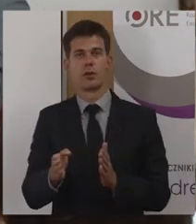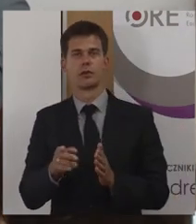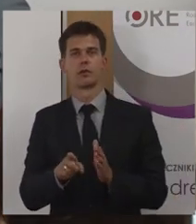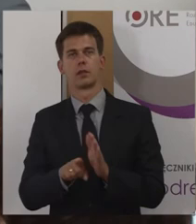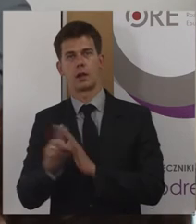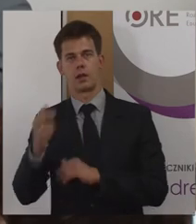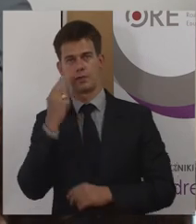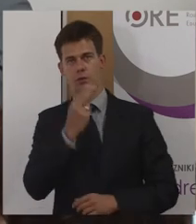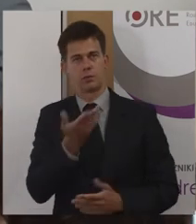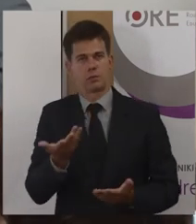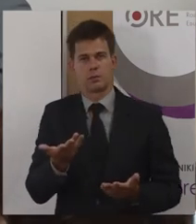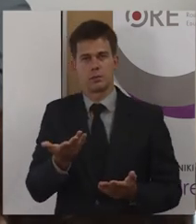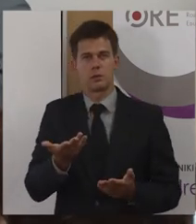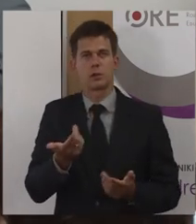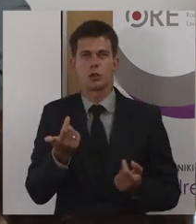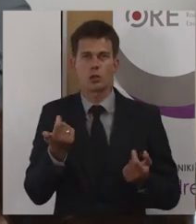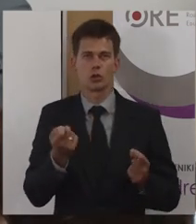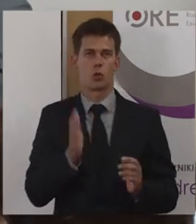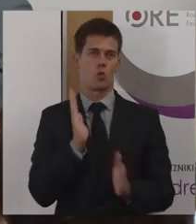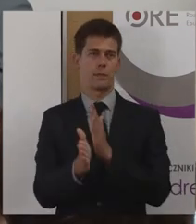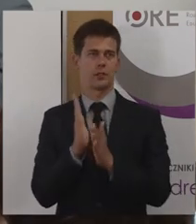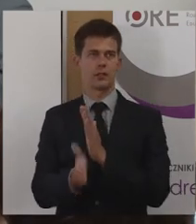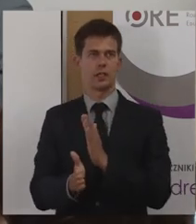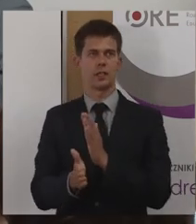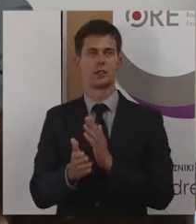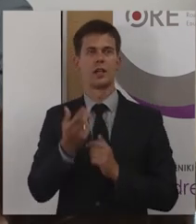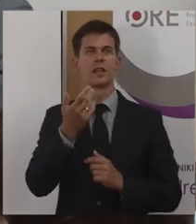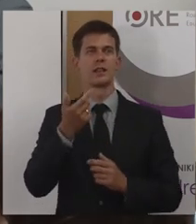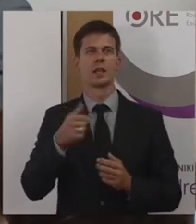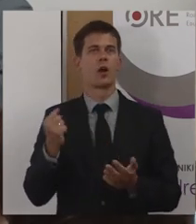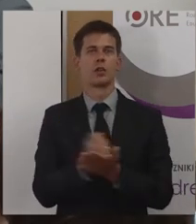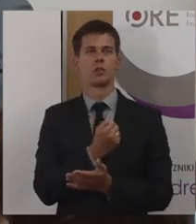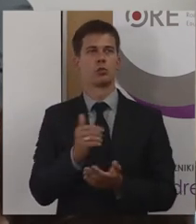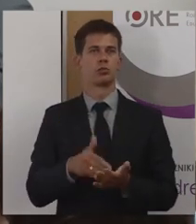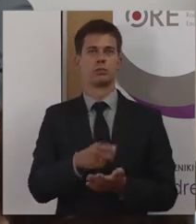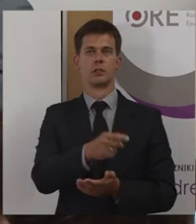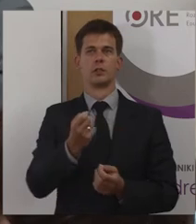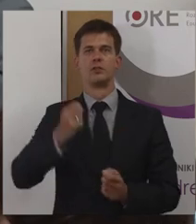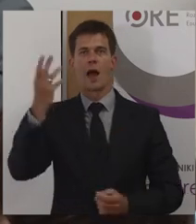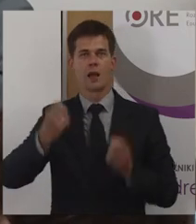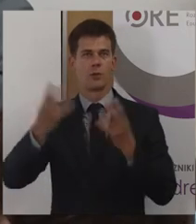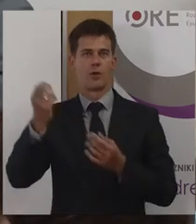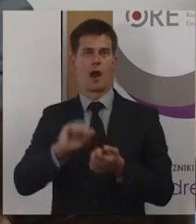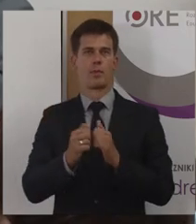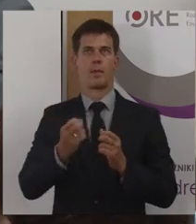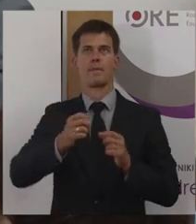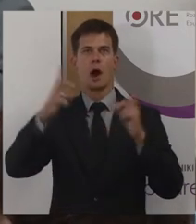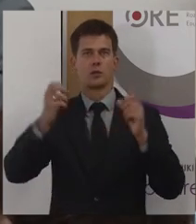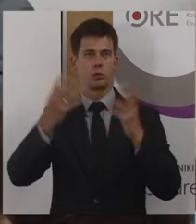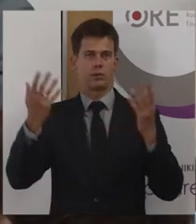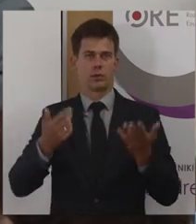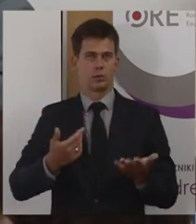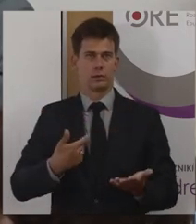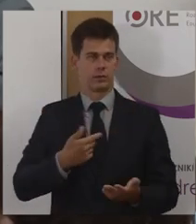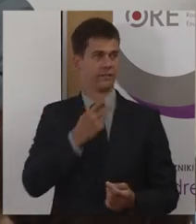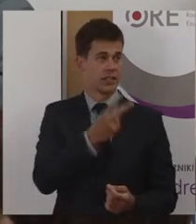znalezienia takiego poziomu upraszczania, żeby to nie było wszystko migające, świecące i to znaczy, że dostępne tylko dla tych,